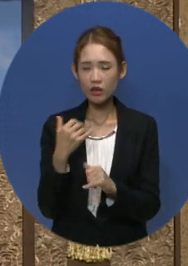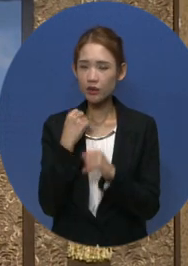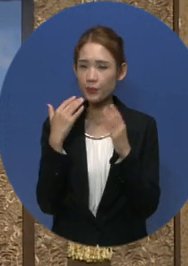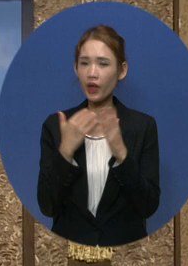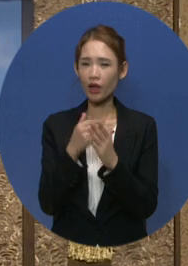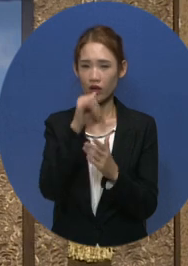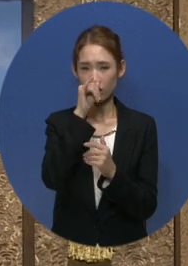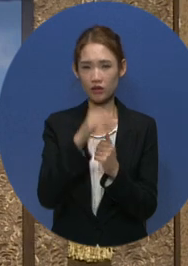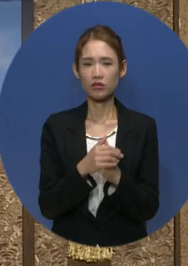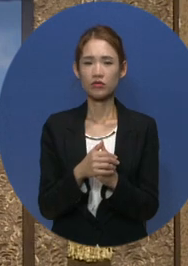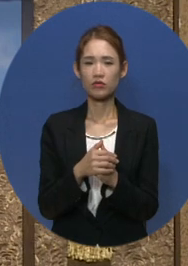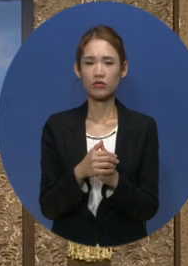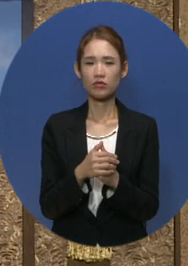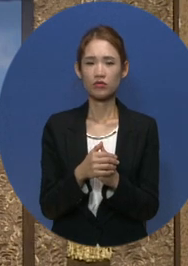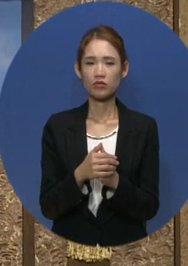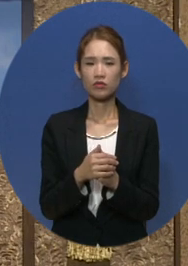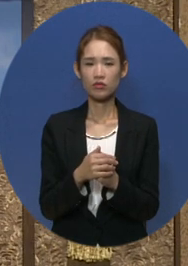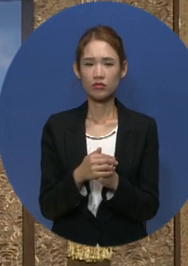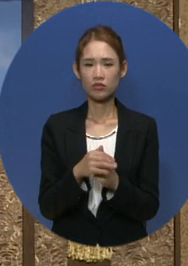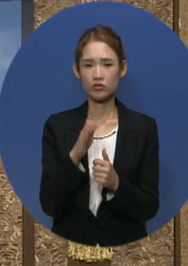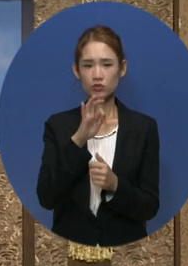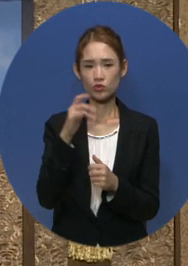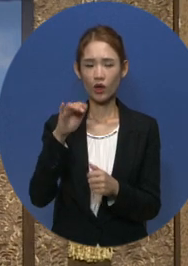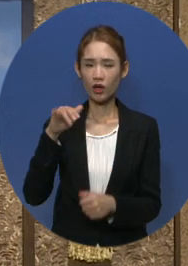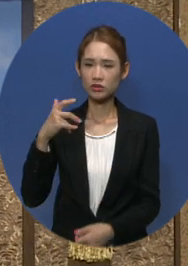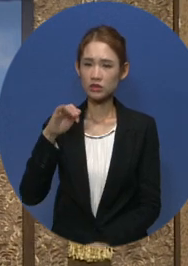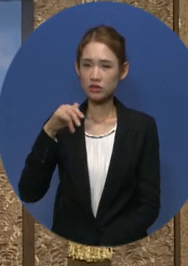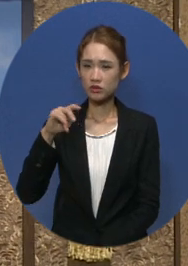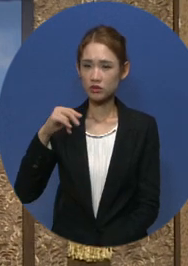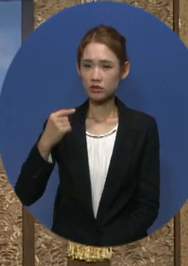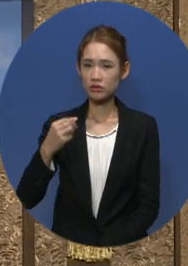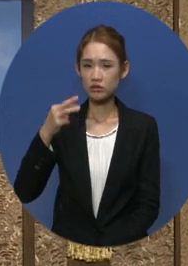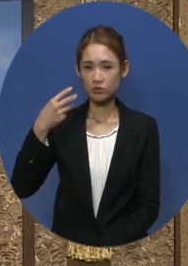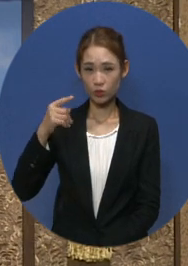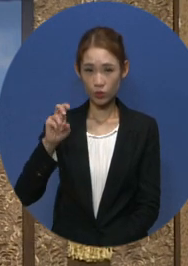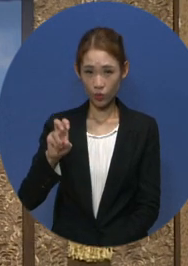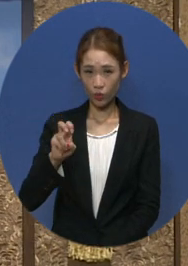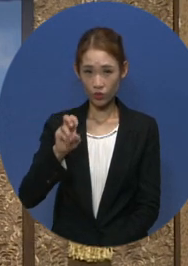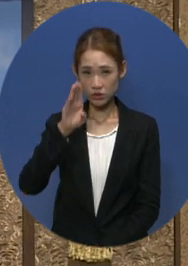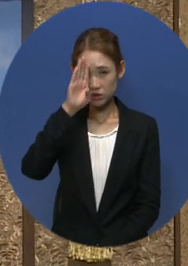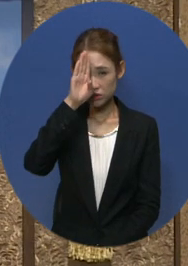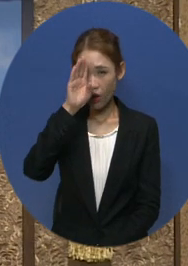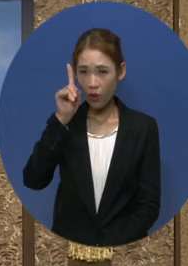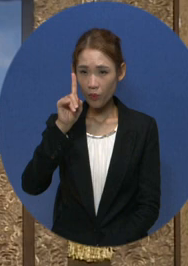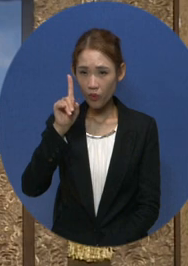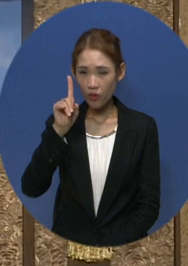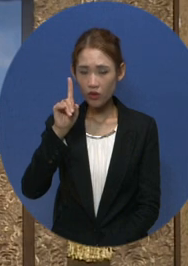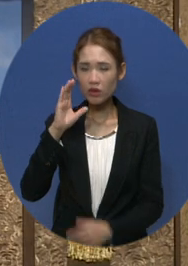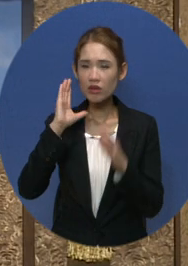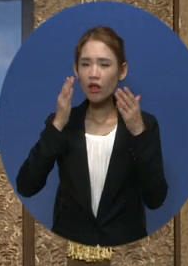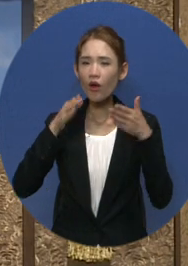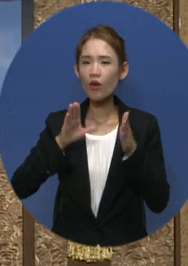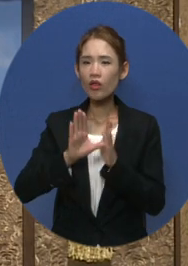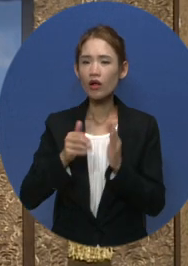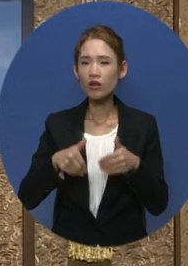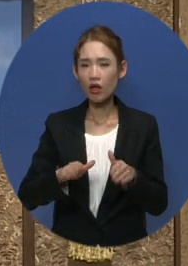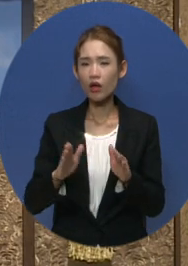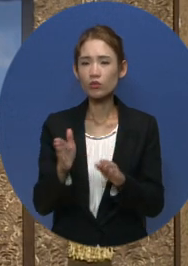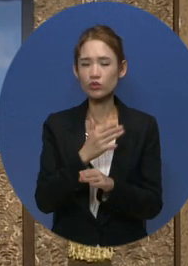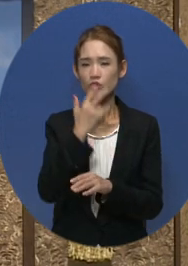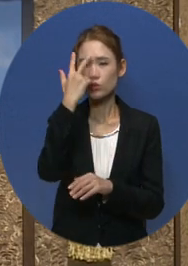있습니다. 차지 신드롬이라고 하는 게 있는데요. 그 질병은 태어날 때부터